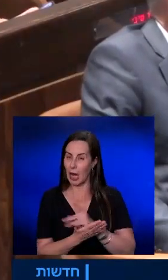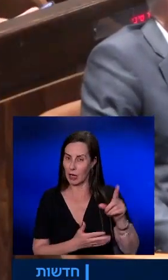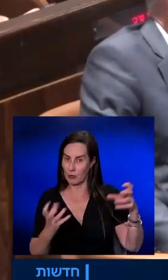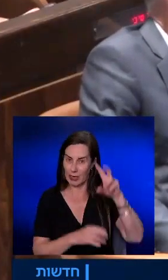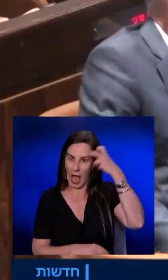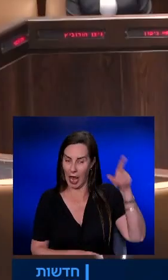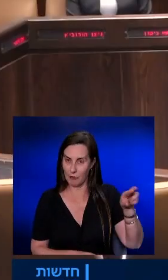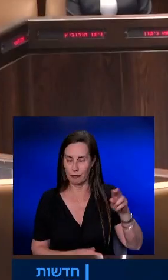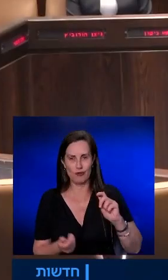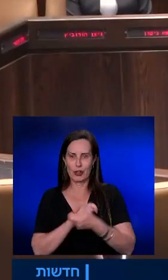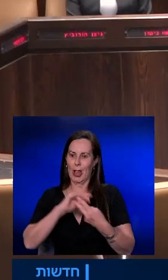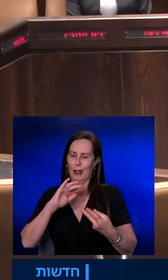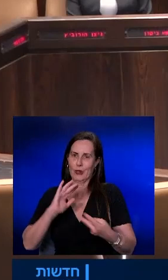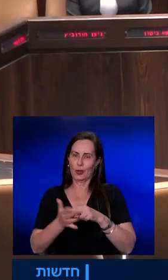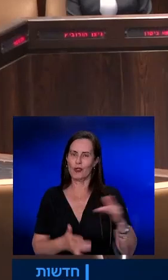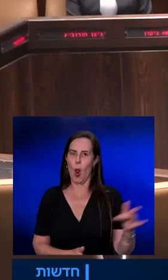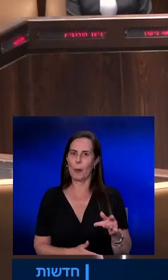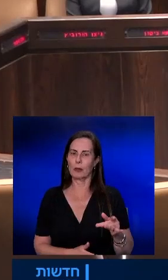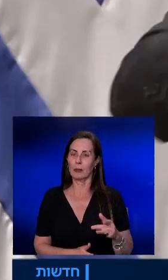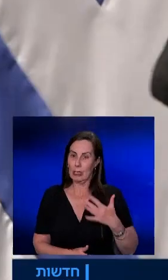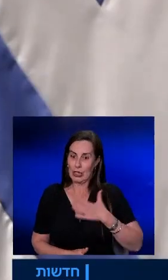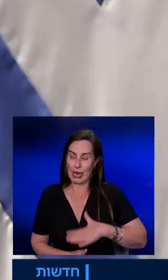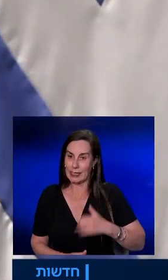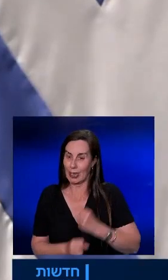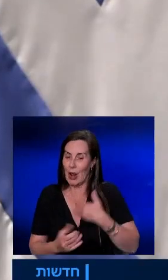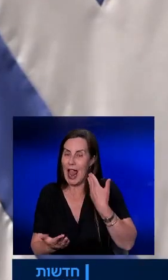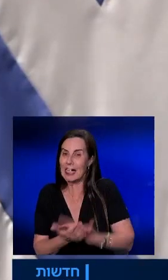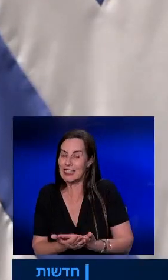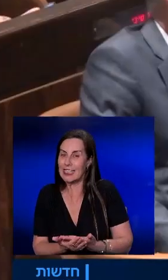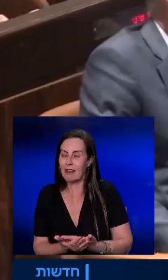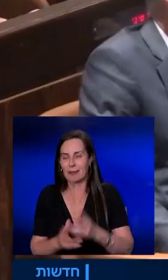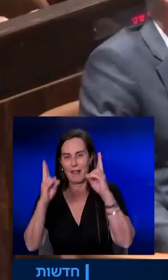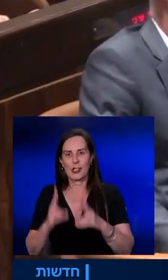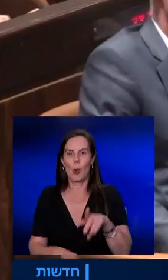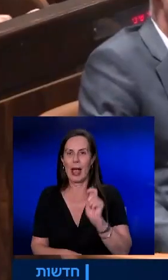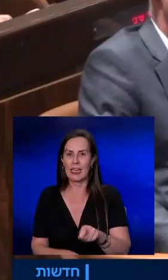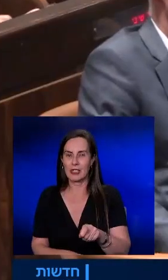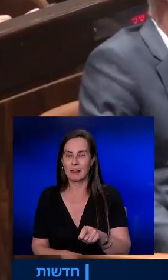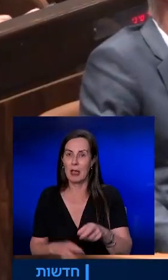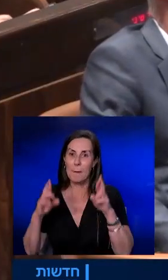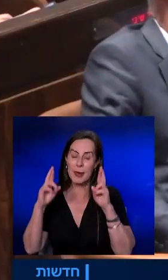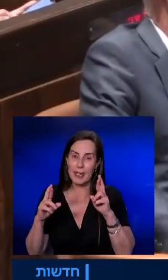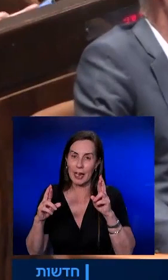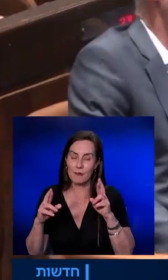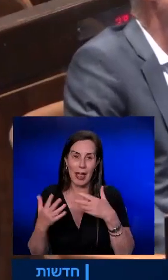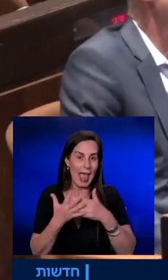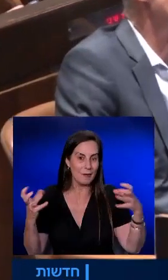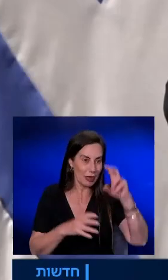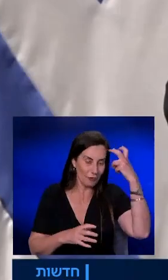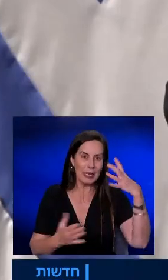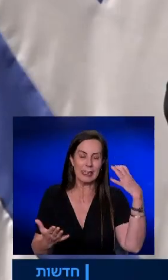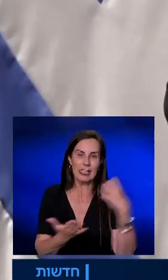רע"מ שינתה את התוכנית של האופוזיציה שעמדה להעלות היום את הצעת החוק לפיזור הכנסת, בתקווה שבהיעדר רע"מ ההצעה